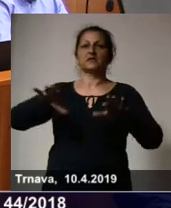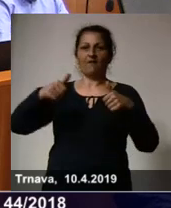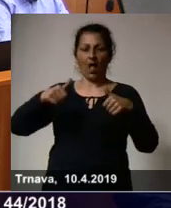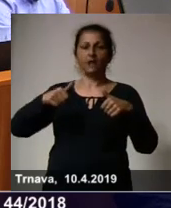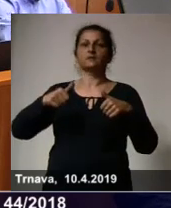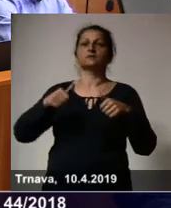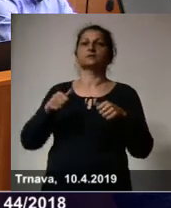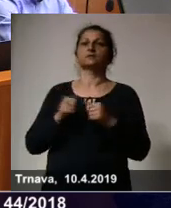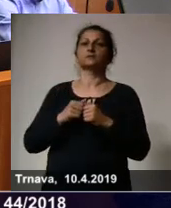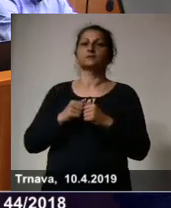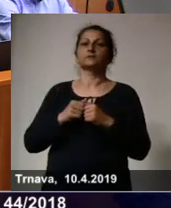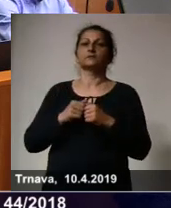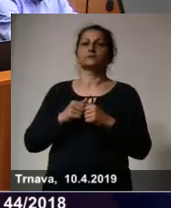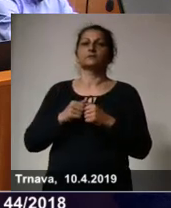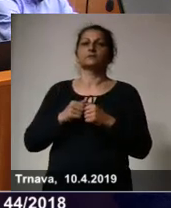schváliť.